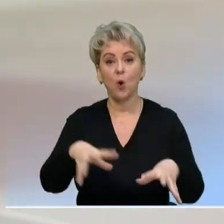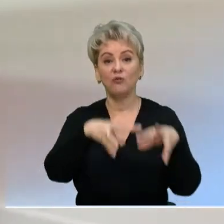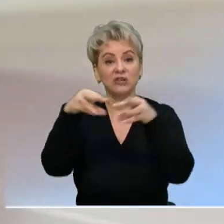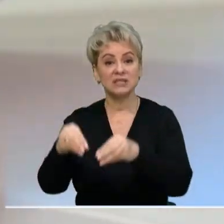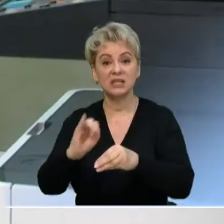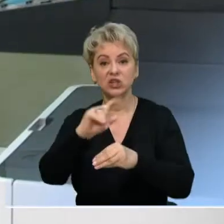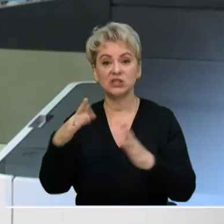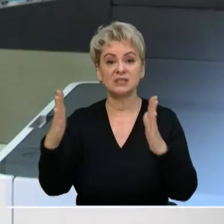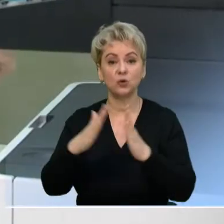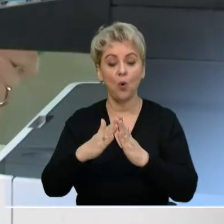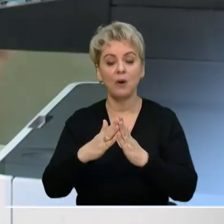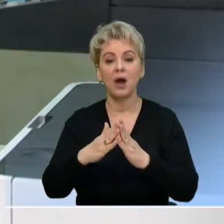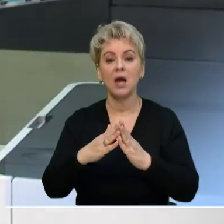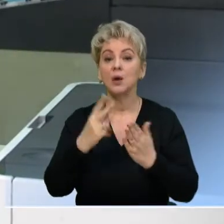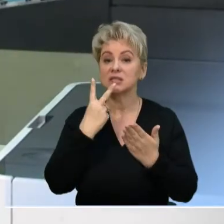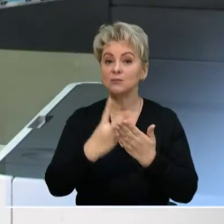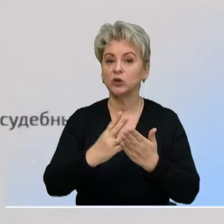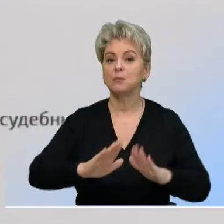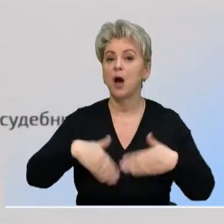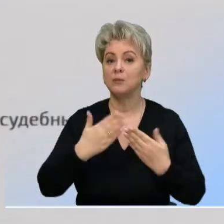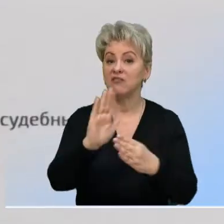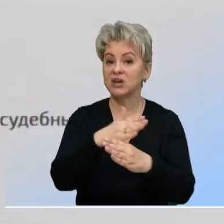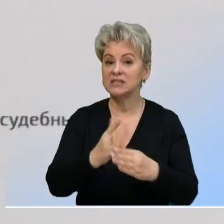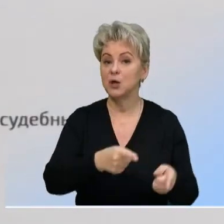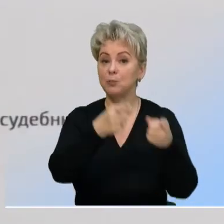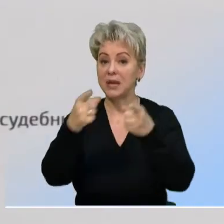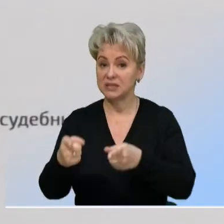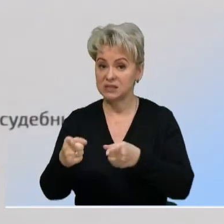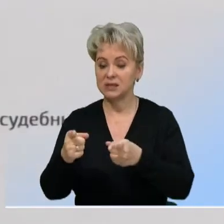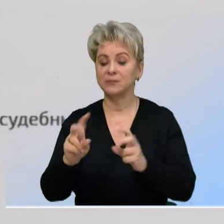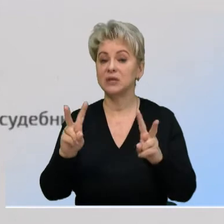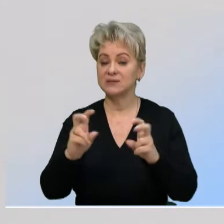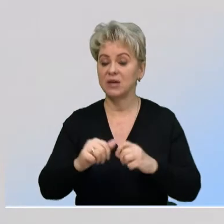выселении из жилья. Заходим в обращение, перейти в раздел.